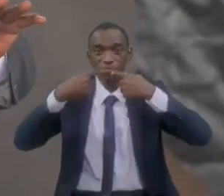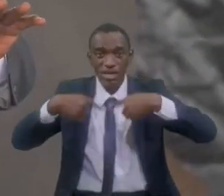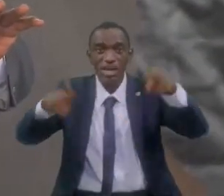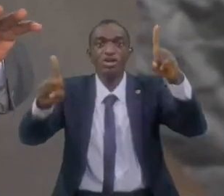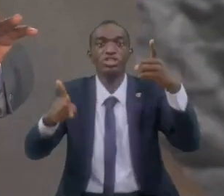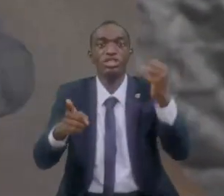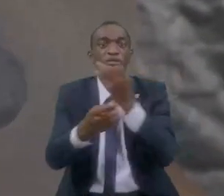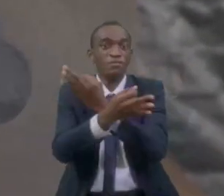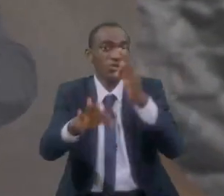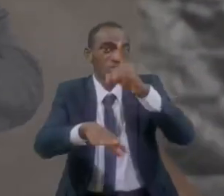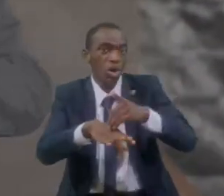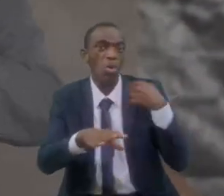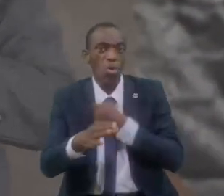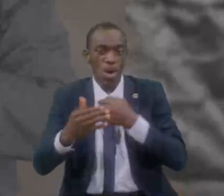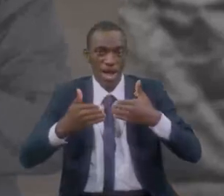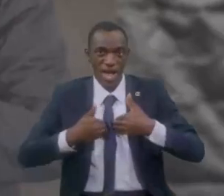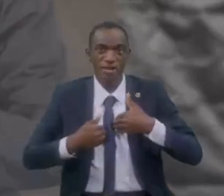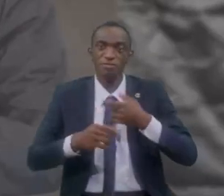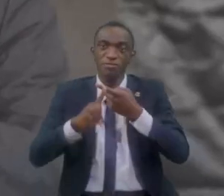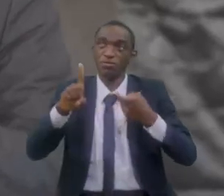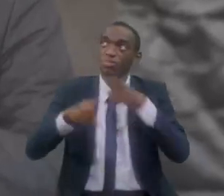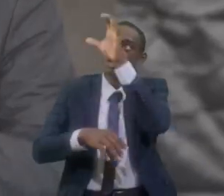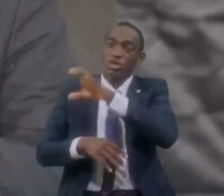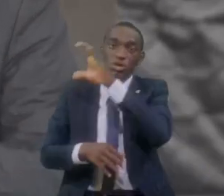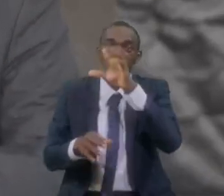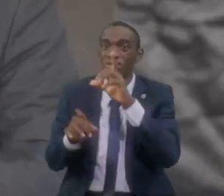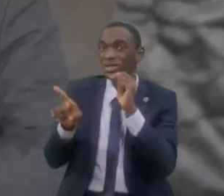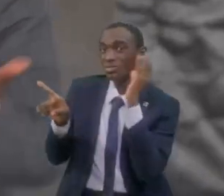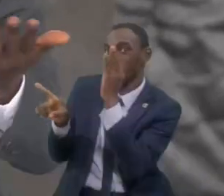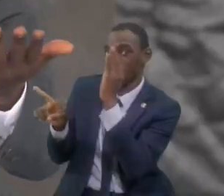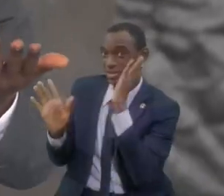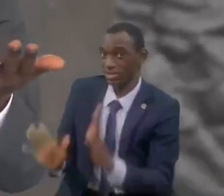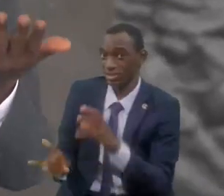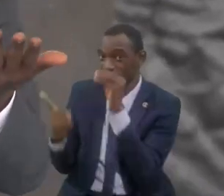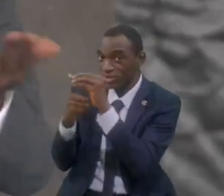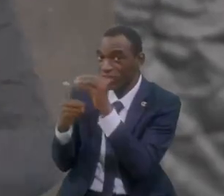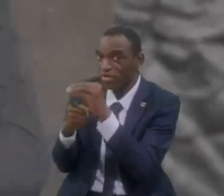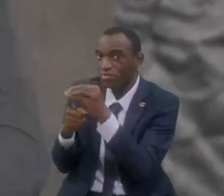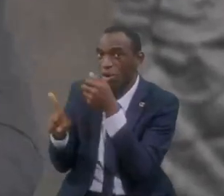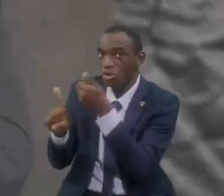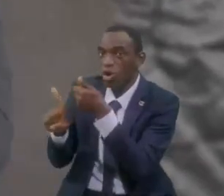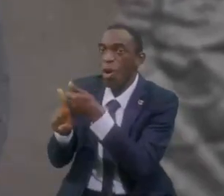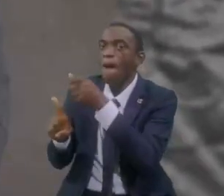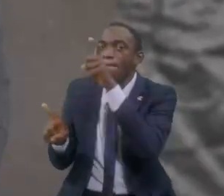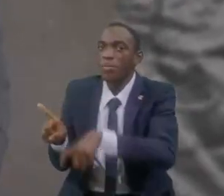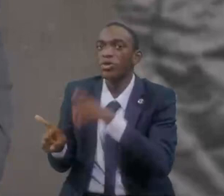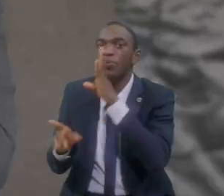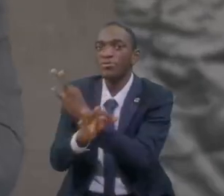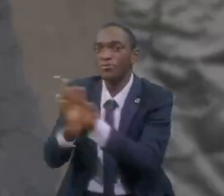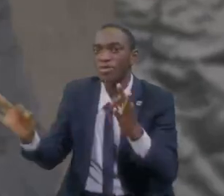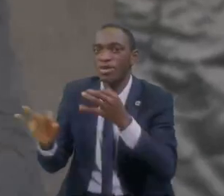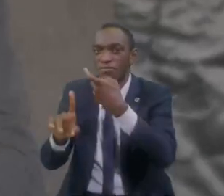la libération dont nous avons de la croix. Lui aussi, le proclamateur, doit être